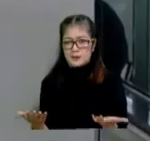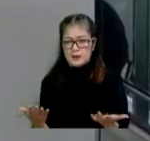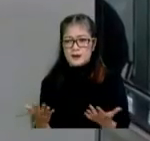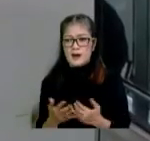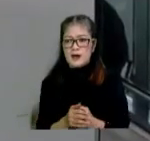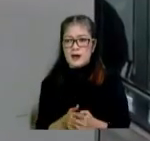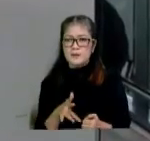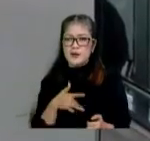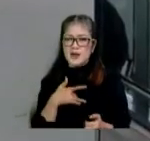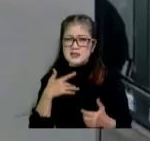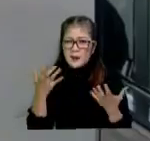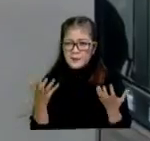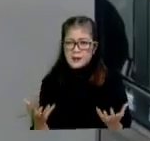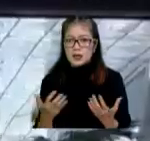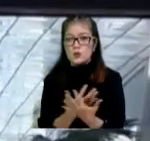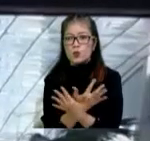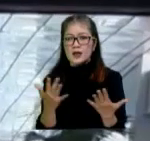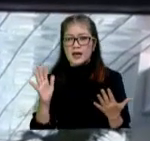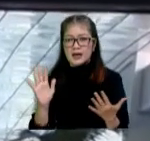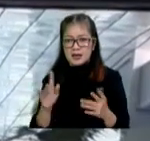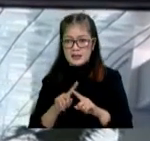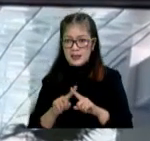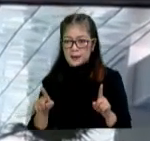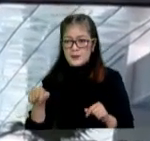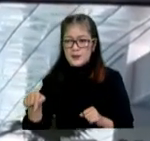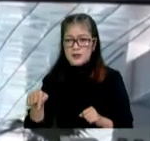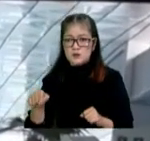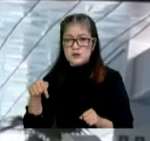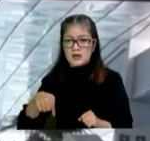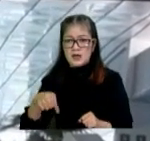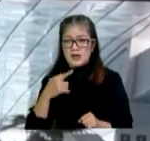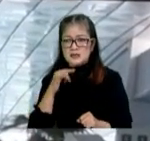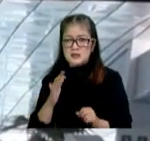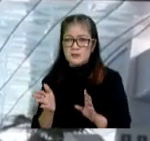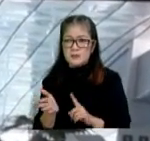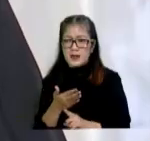tak hanya datang dari konsumen, namun juga sejumlah pihak termasuk Partai Perindo.